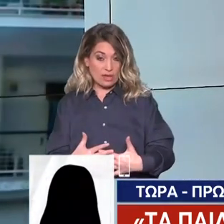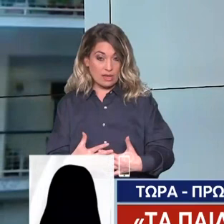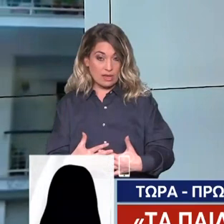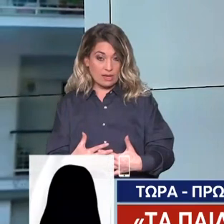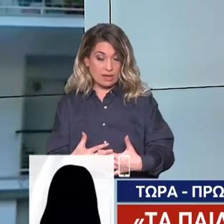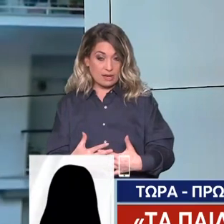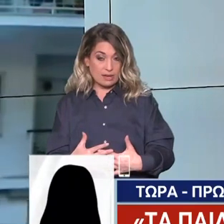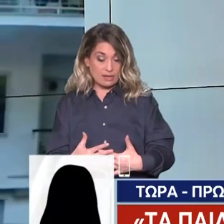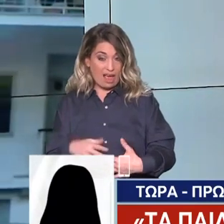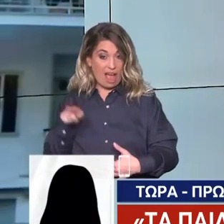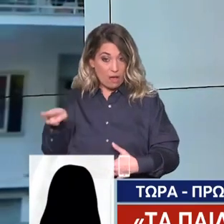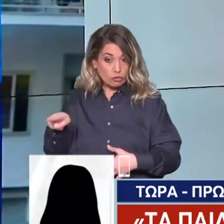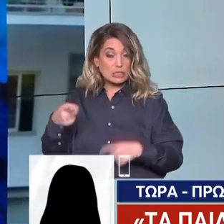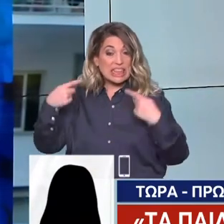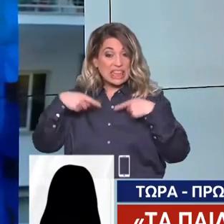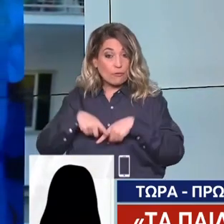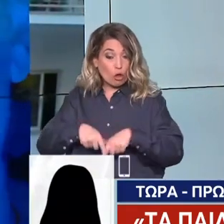ήταν δίγαμος.